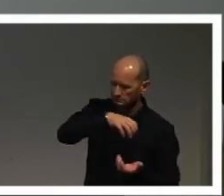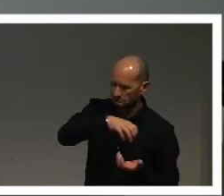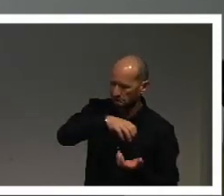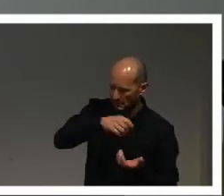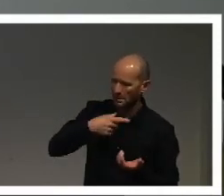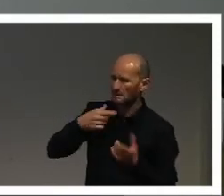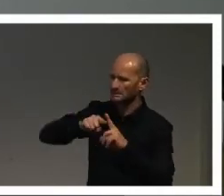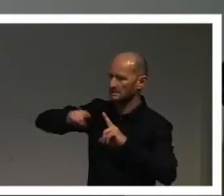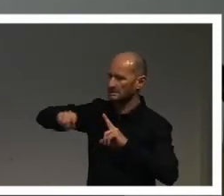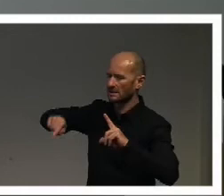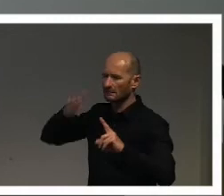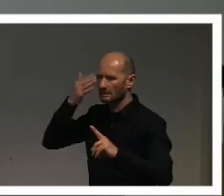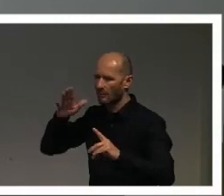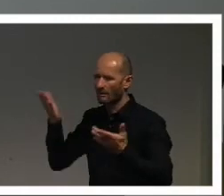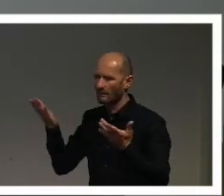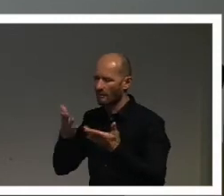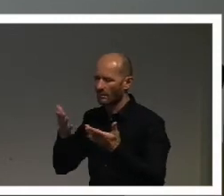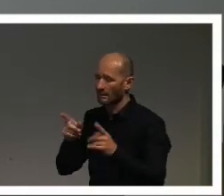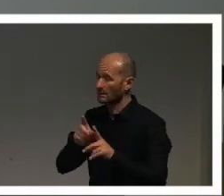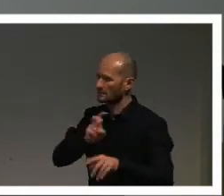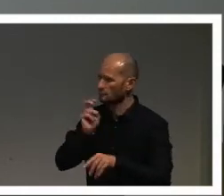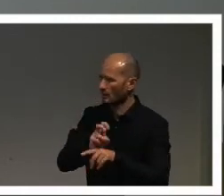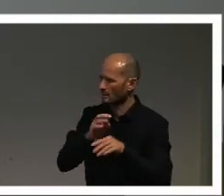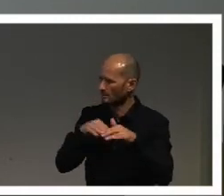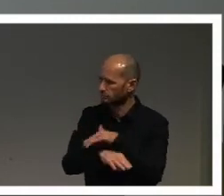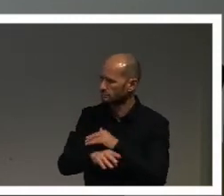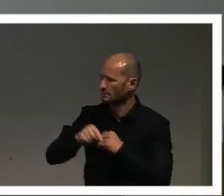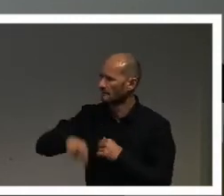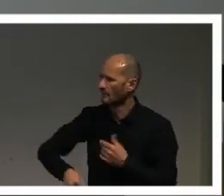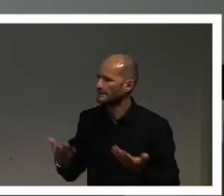et surtout de les stocker.